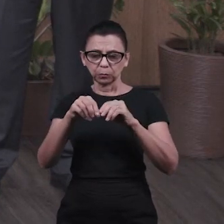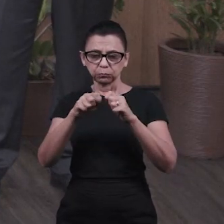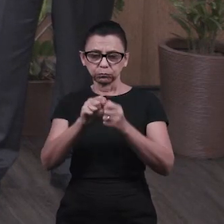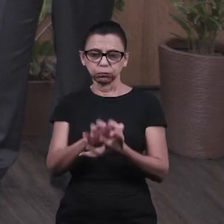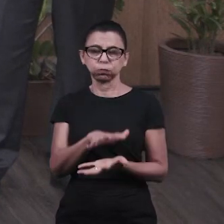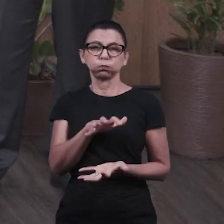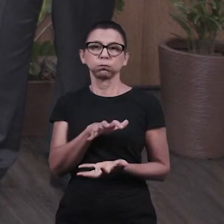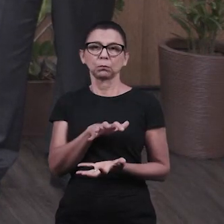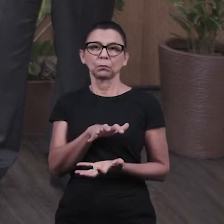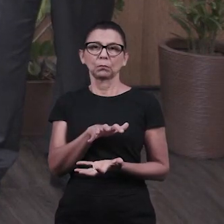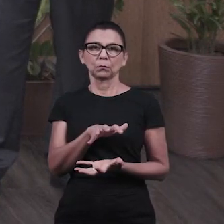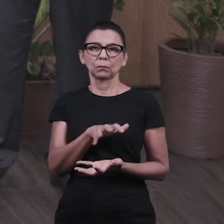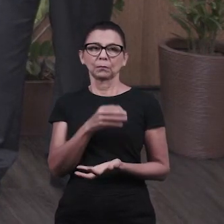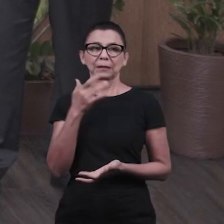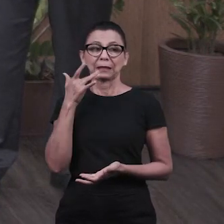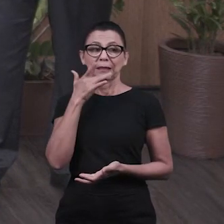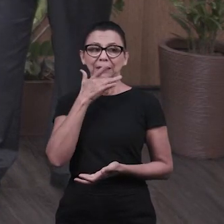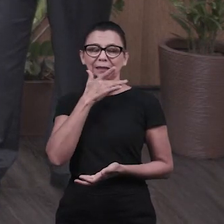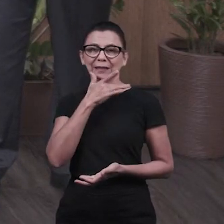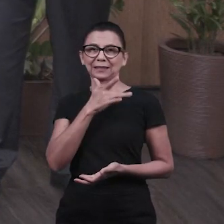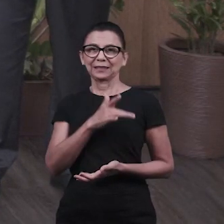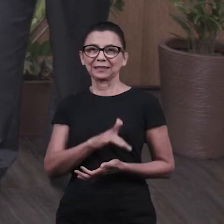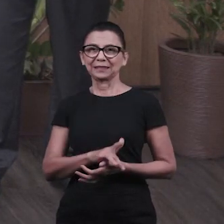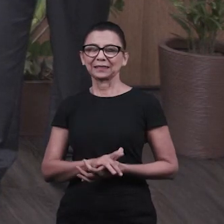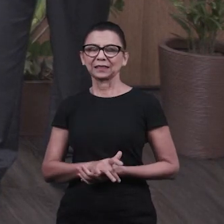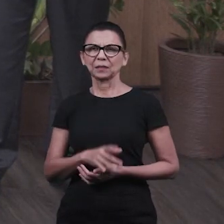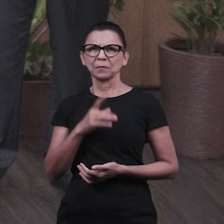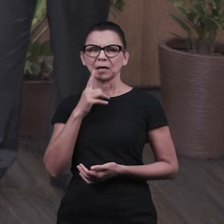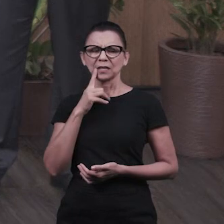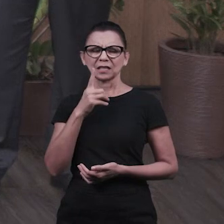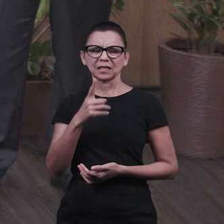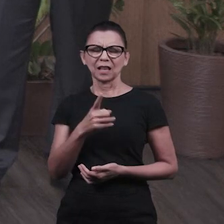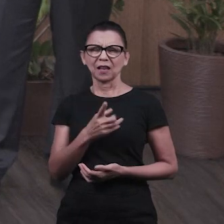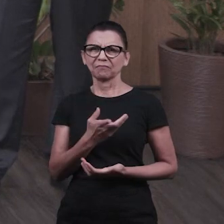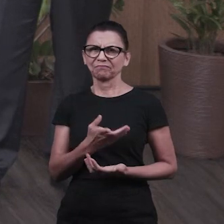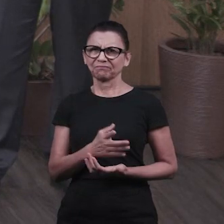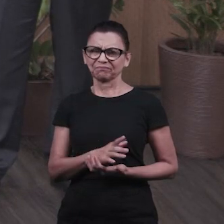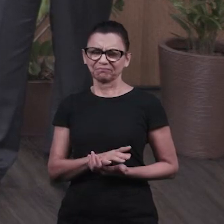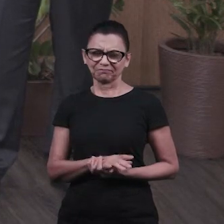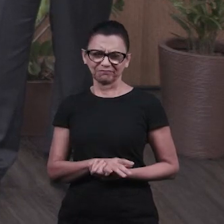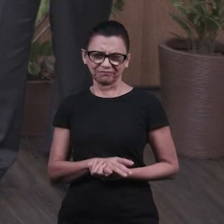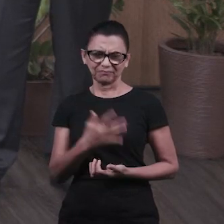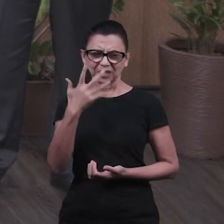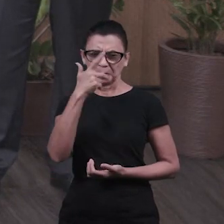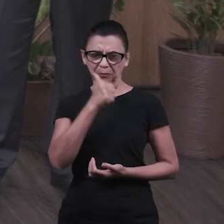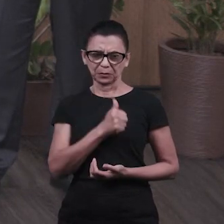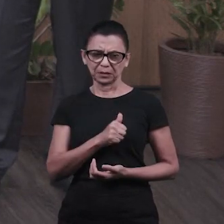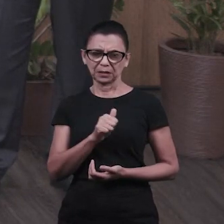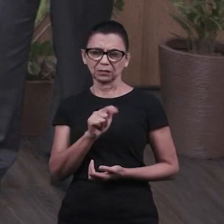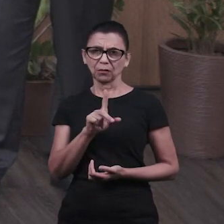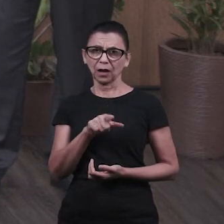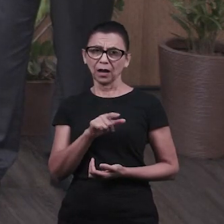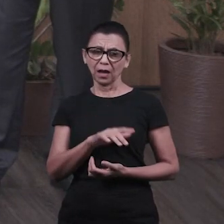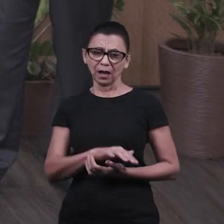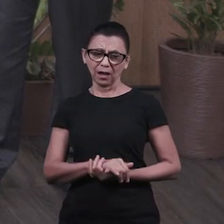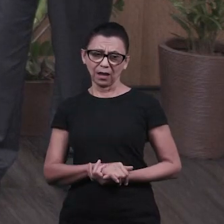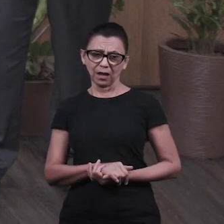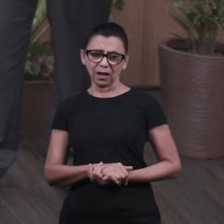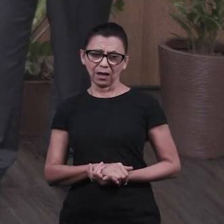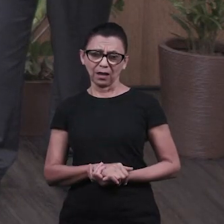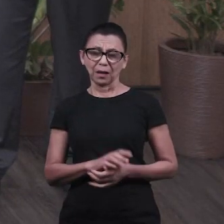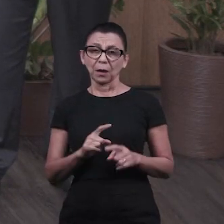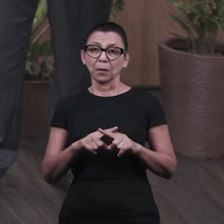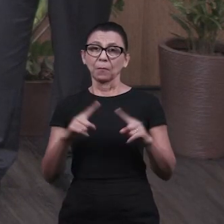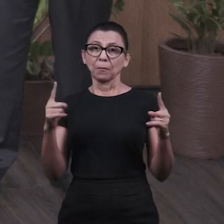une apparence. Le ferment, il ne nourrit pas, mais le pain sans fin, il est